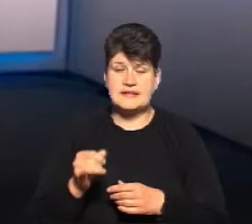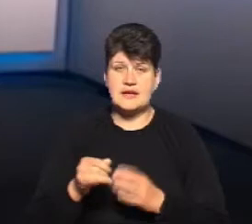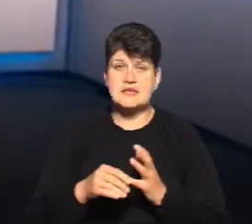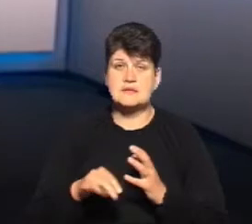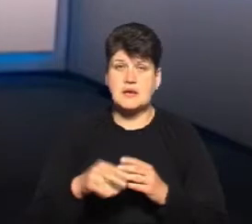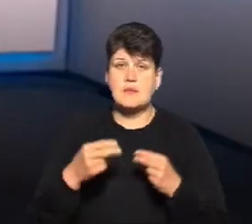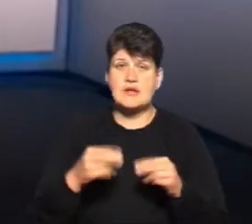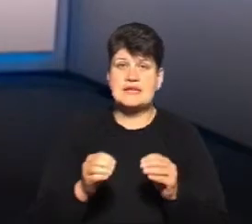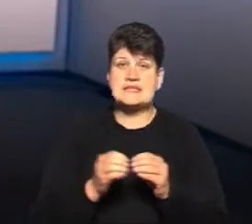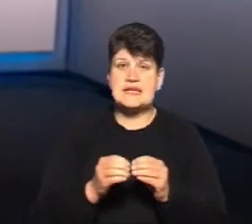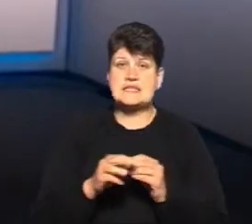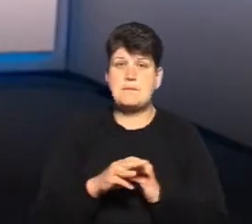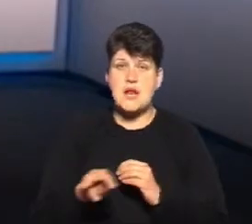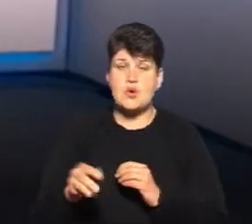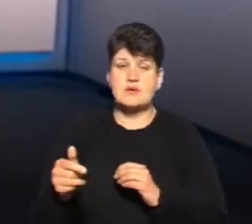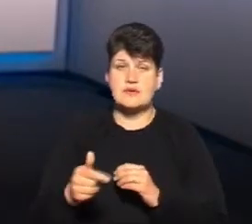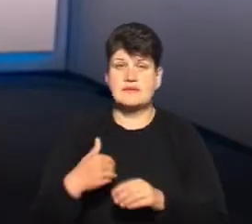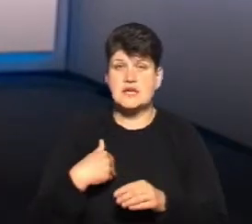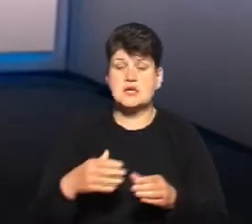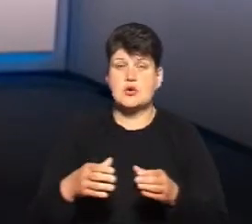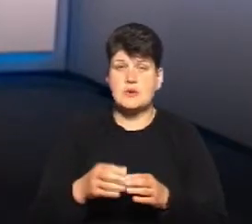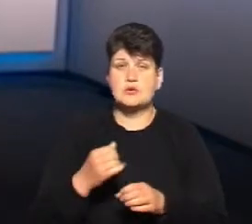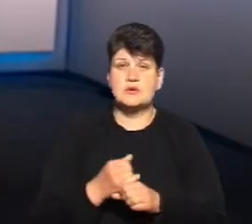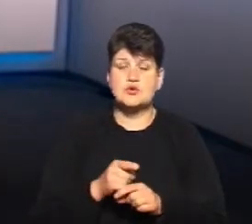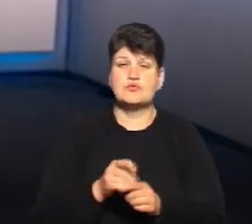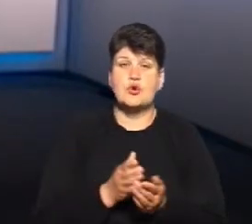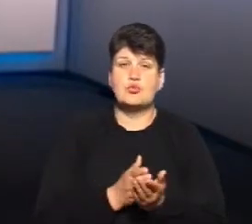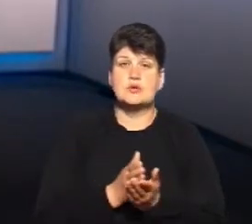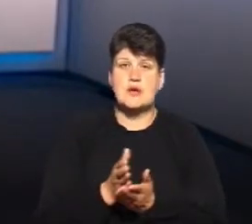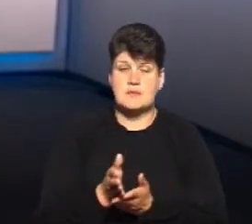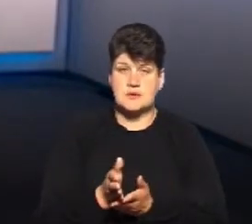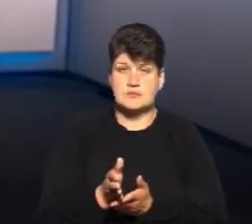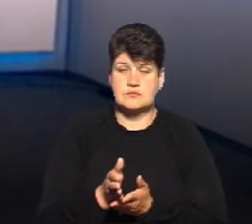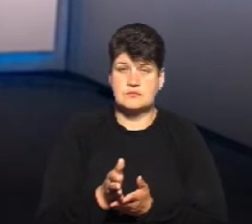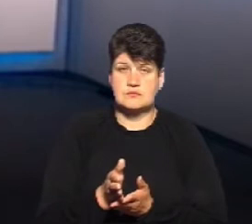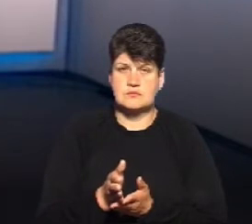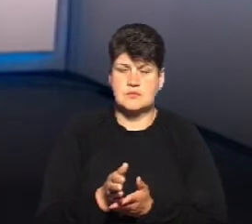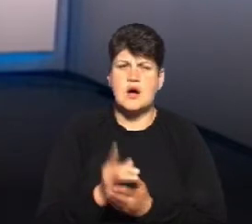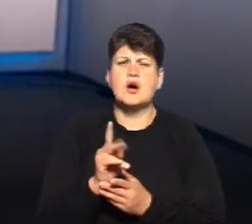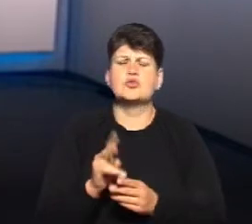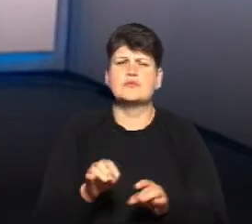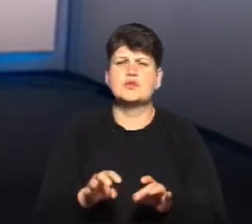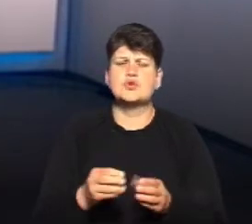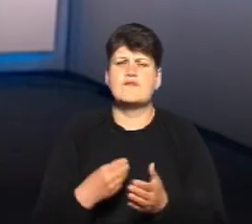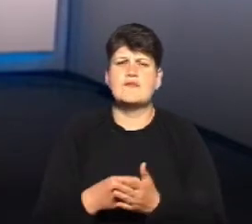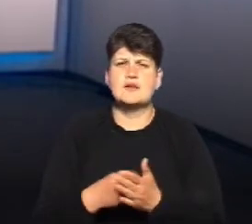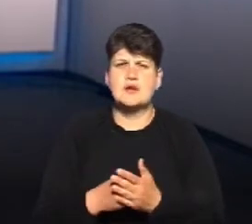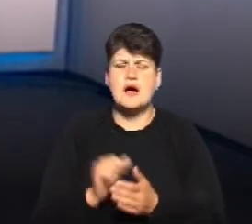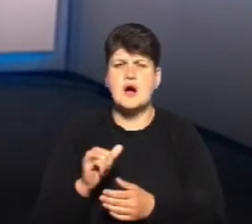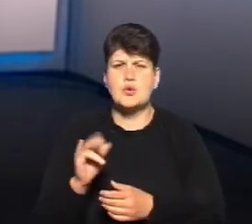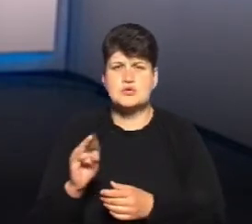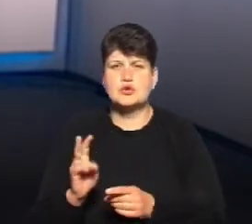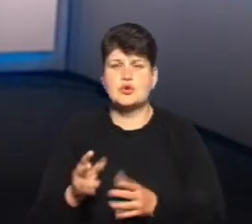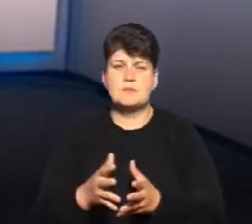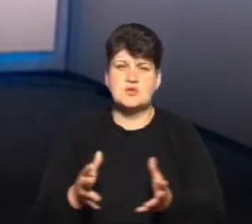Тобто, фактично, наша громада працює в тому напрямку, щоб право... Вартість, взагалі, хто визначає цю вартість? Це аукціон, хто більше дасть, чи як? Звичайно. Є стартова